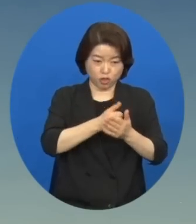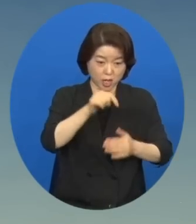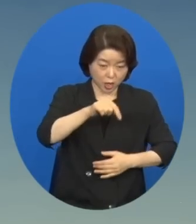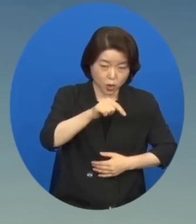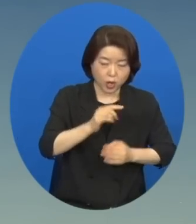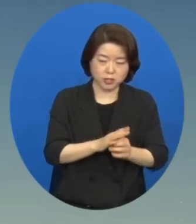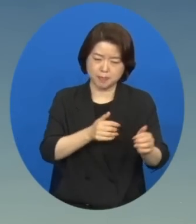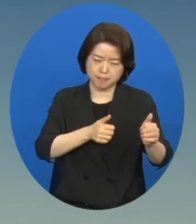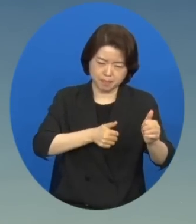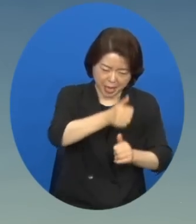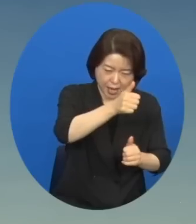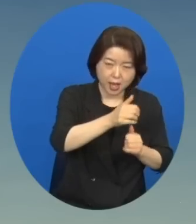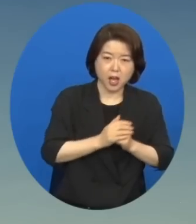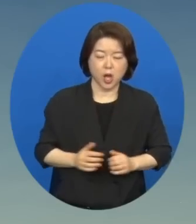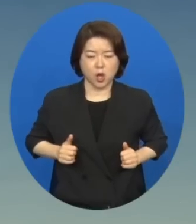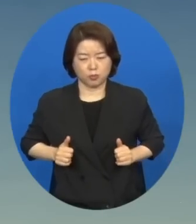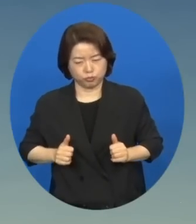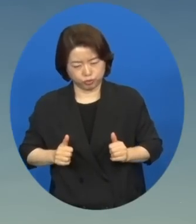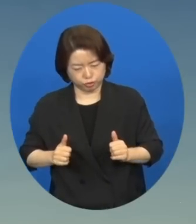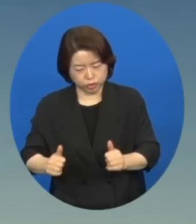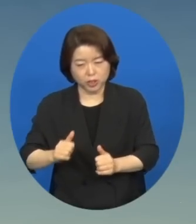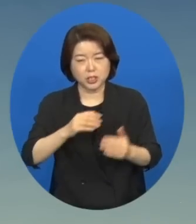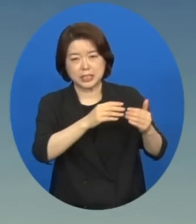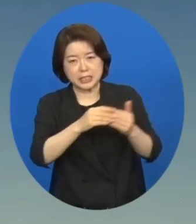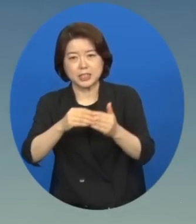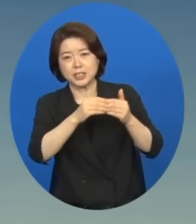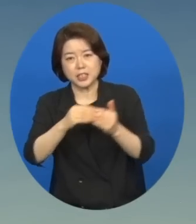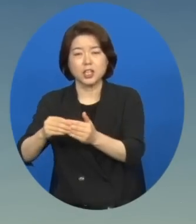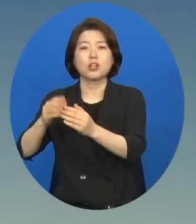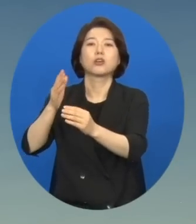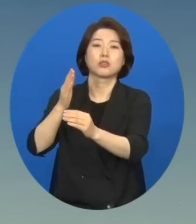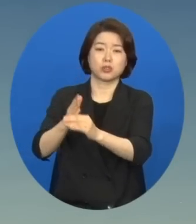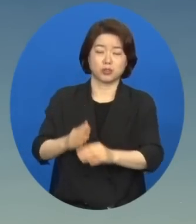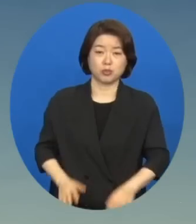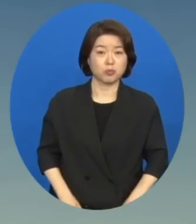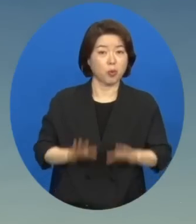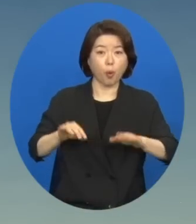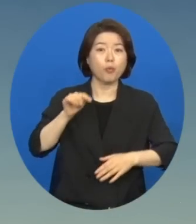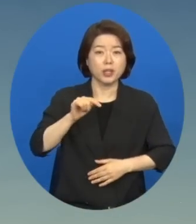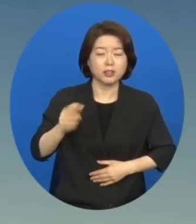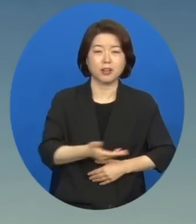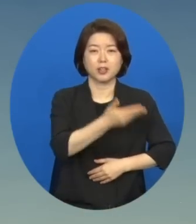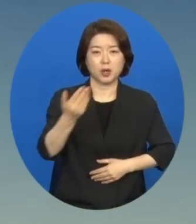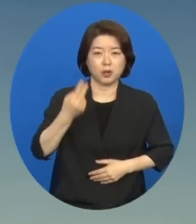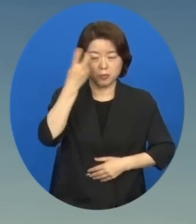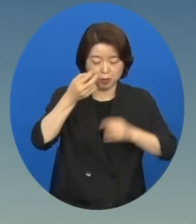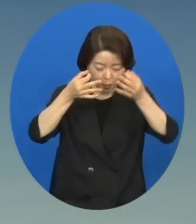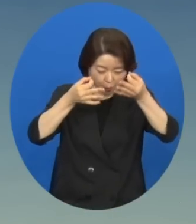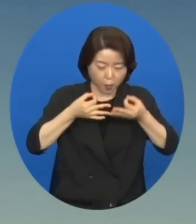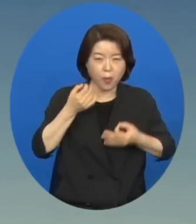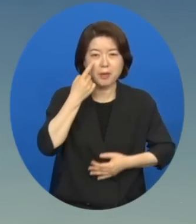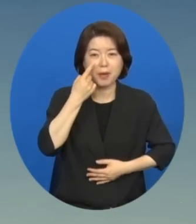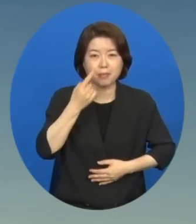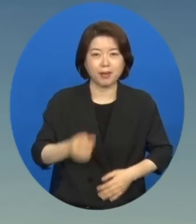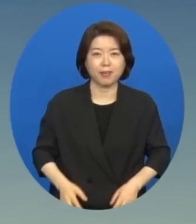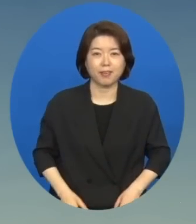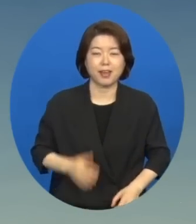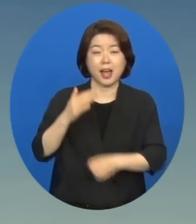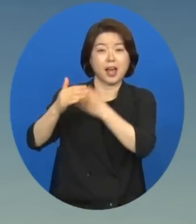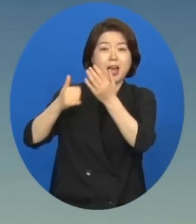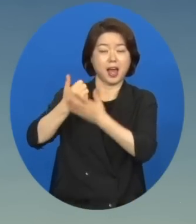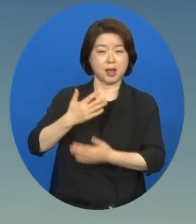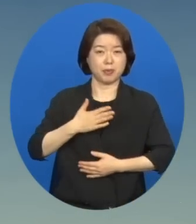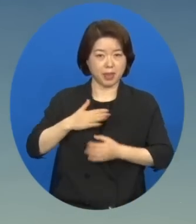수 있도록 부지런히 우리를 이끌어 가세요. 오늘 그것을 여러분들이 점검해 보세요. 하나님이